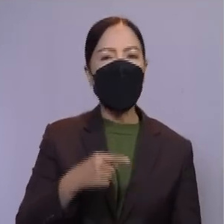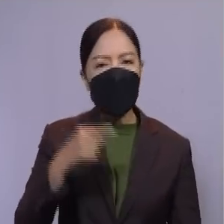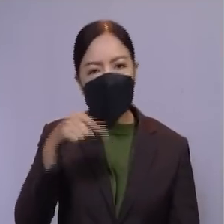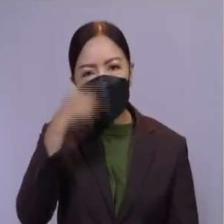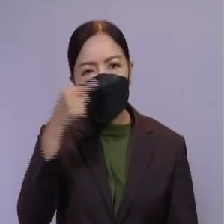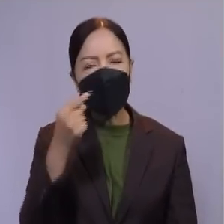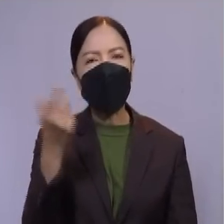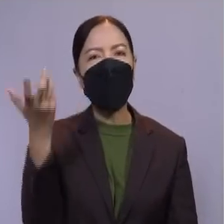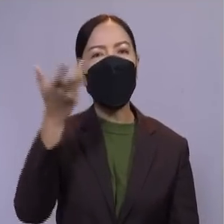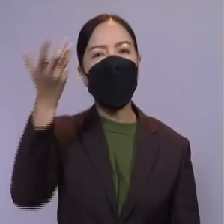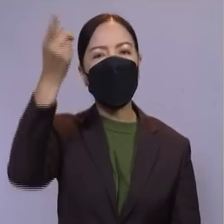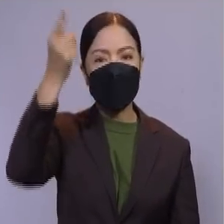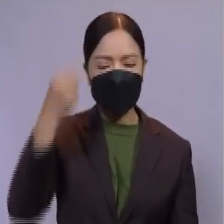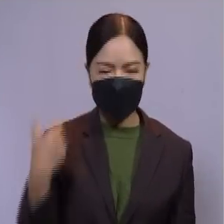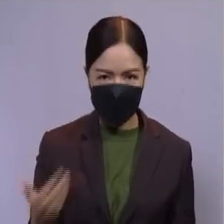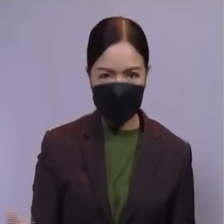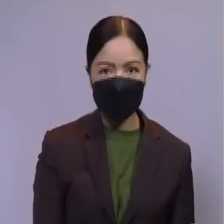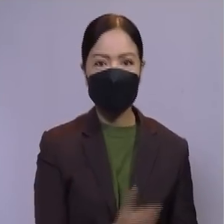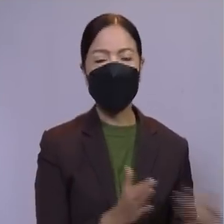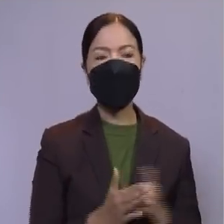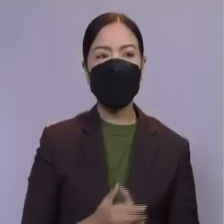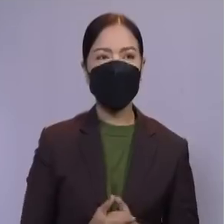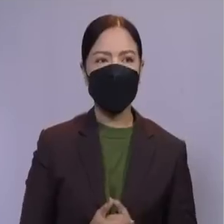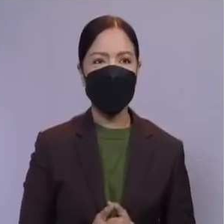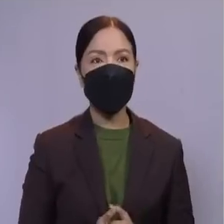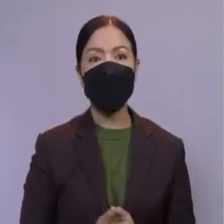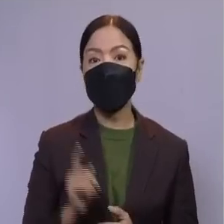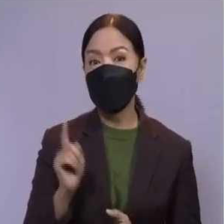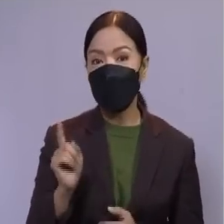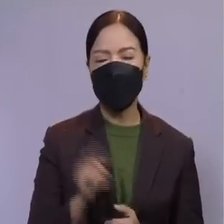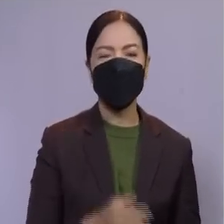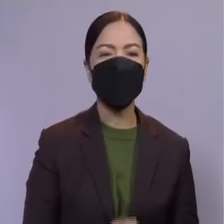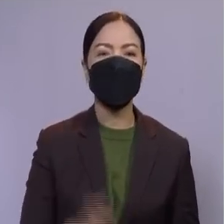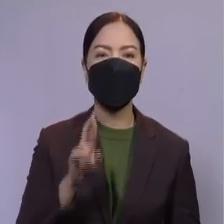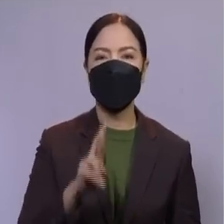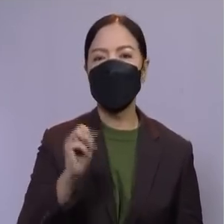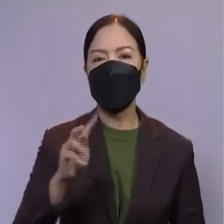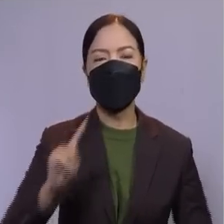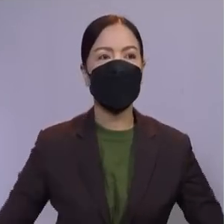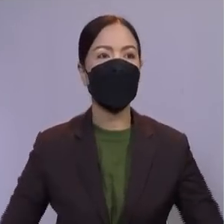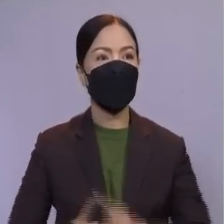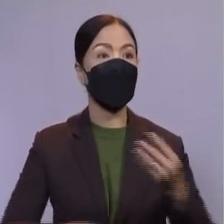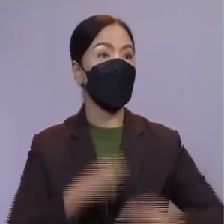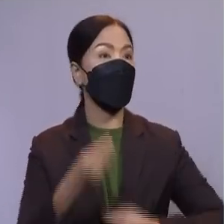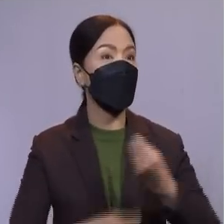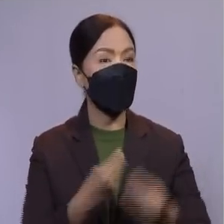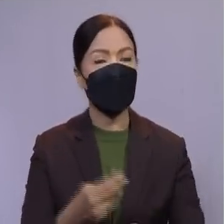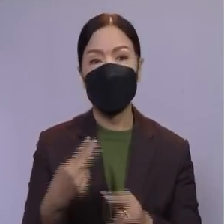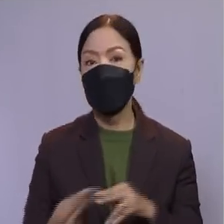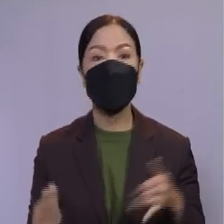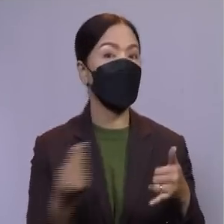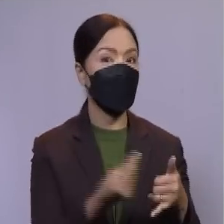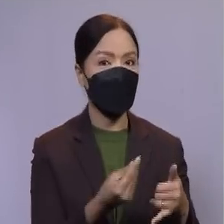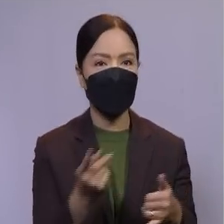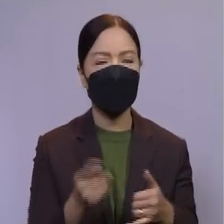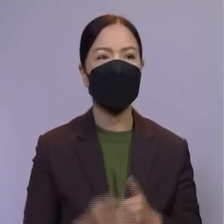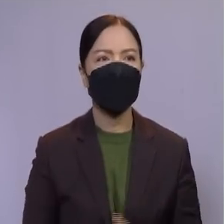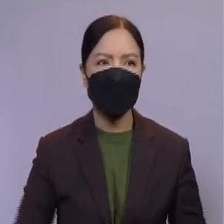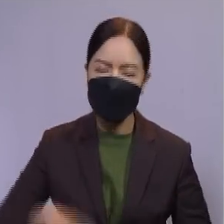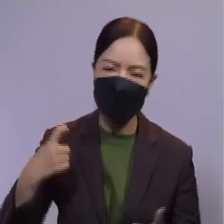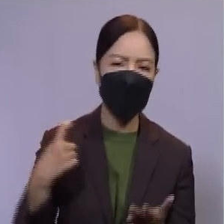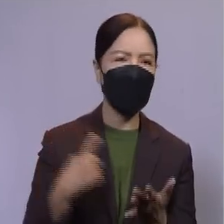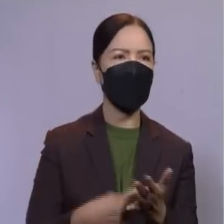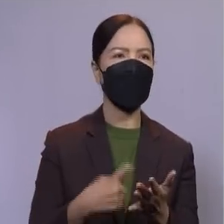ลักษณะวิถีท่านต่อไปครับท่านรองนายกรัฐมนตรีและรัฐมนตรีว่าการกระทรวงพาณิชย์ฉายาประกัน